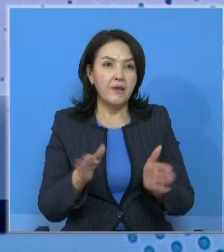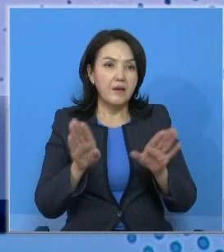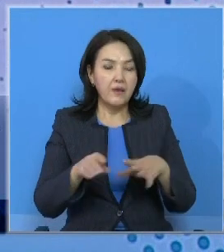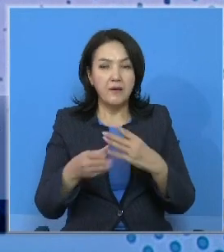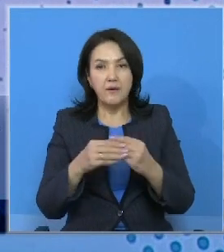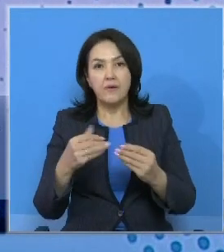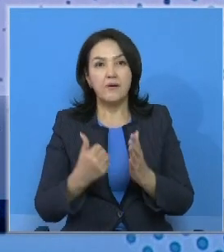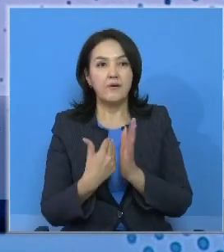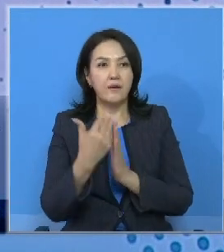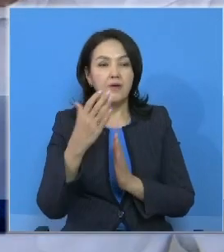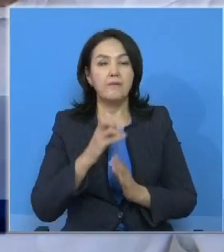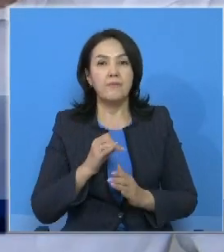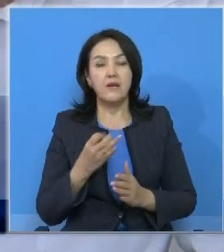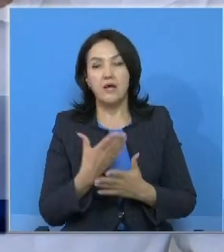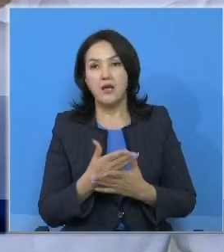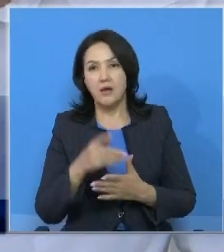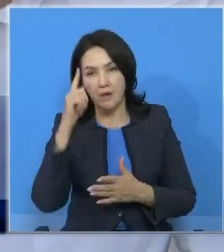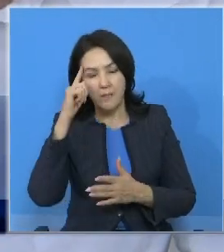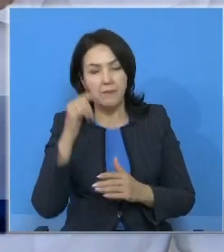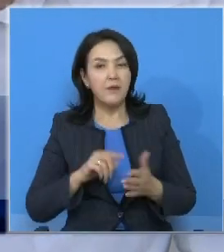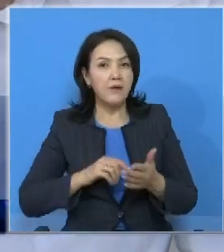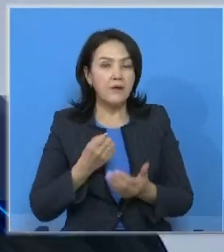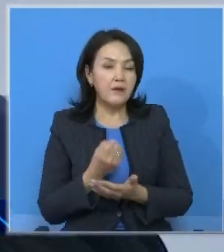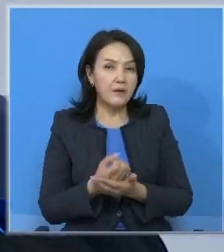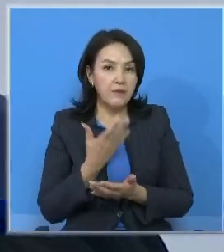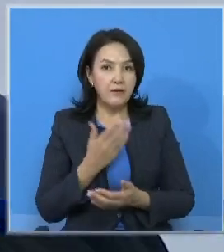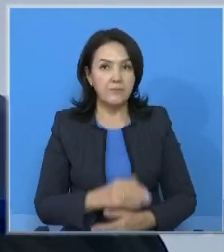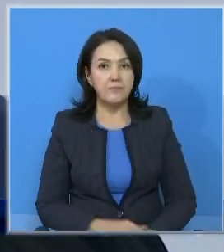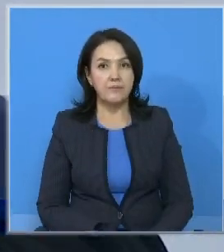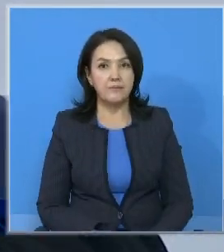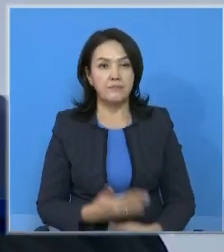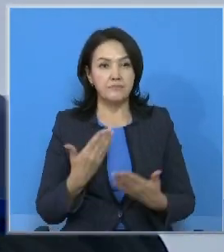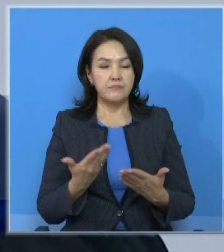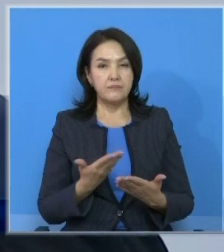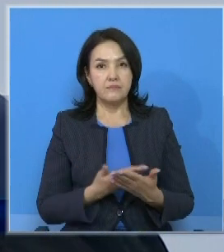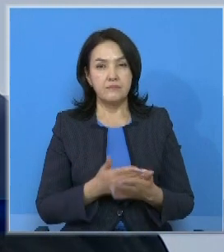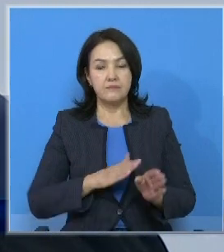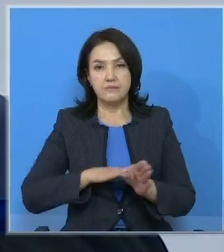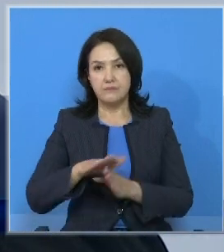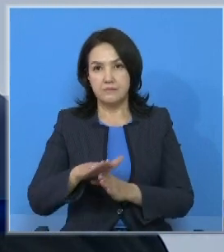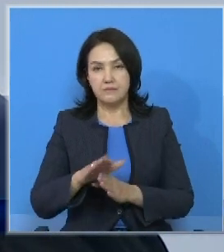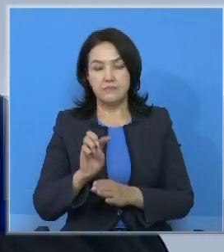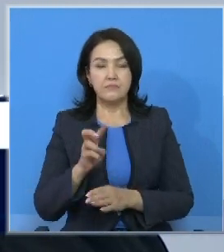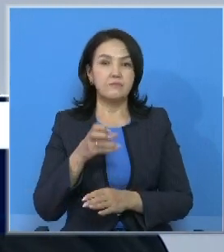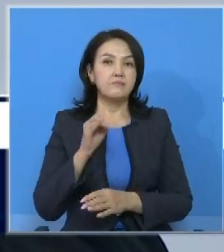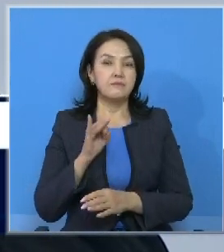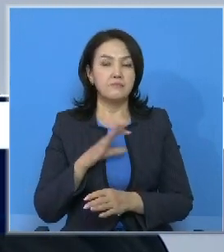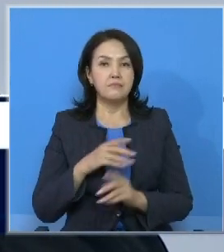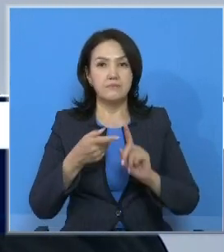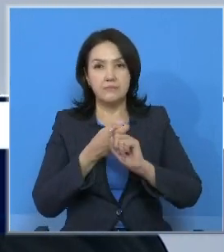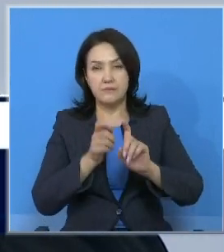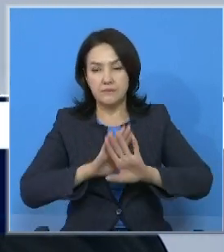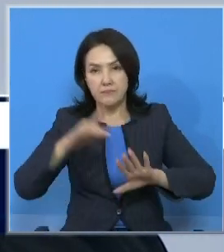самом высоком уровне нравственных и моральных ценностей. Сегодня уже в полном поликонфессиональном